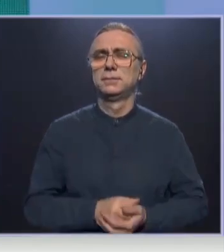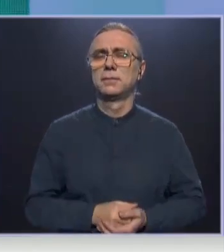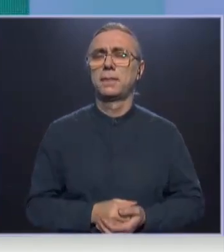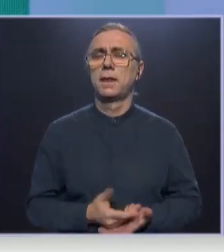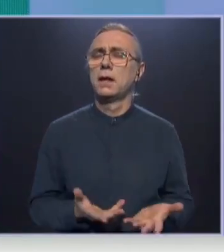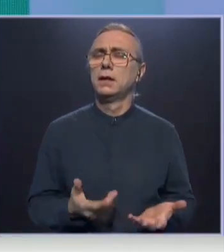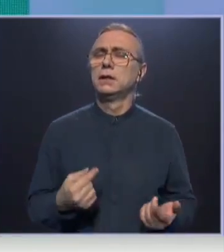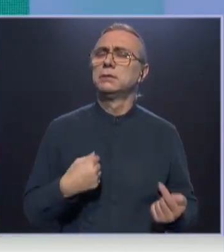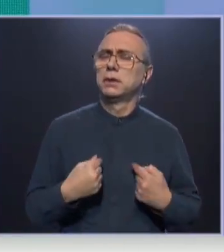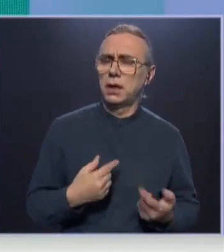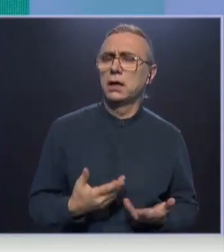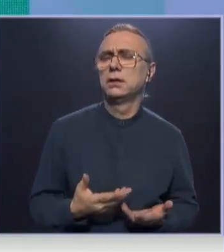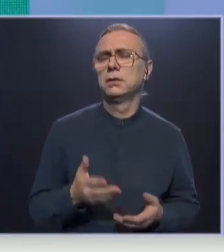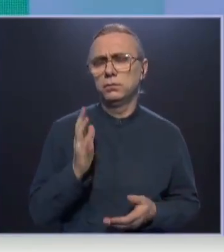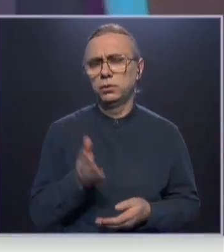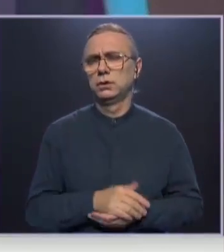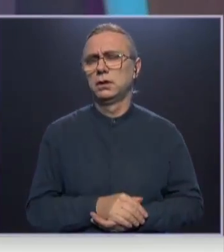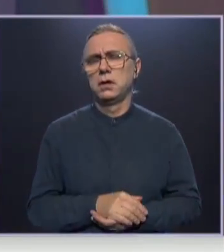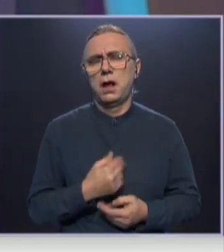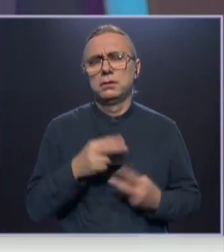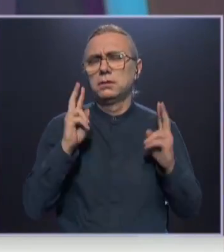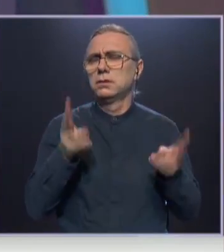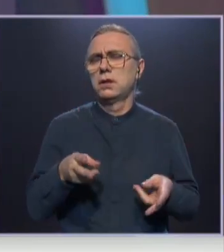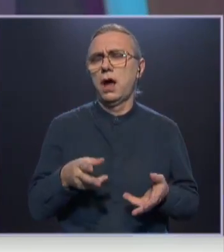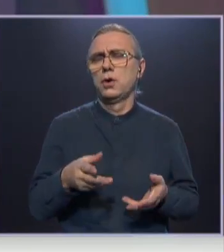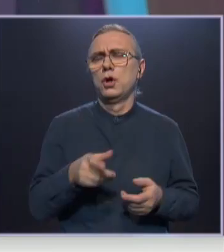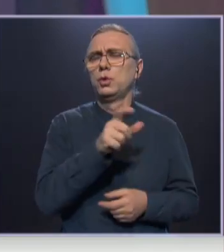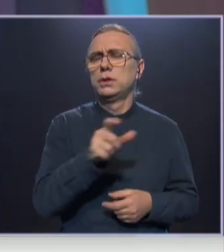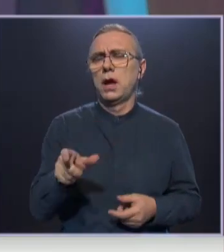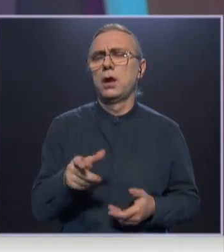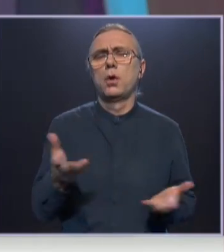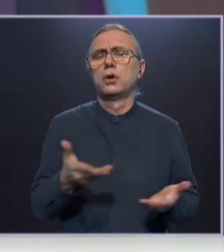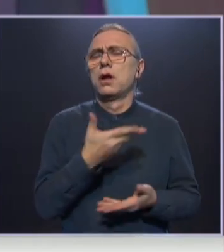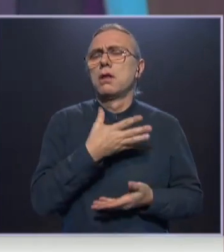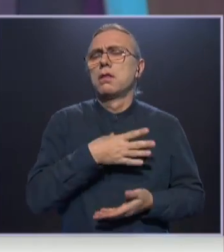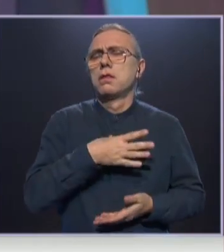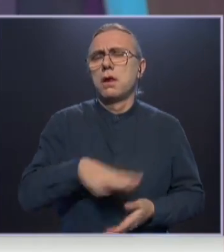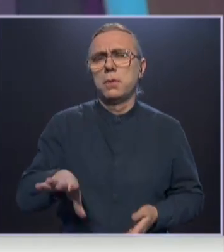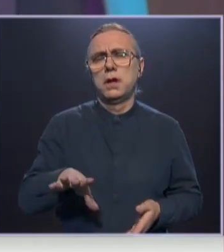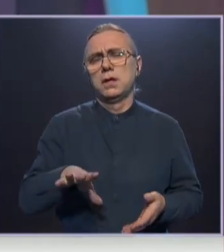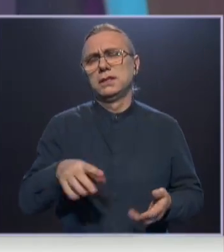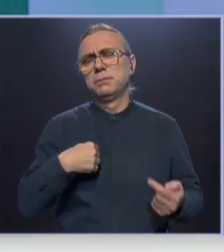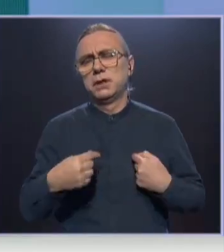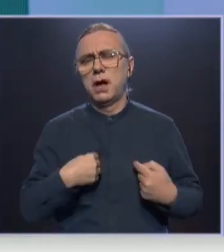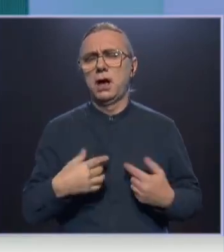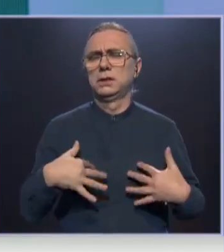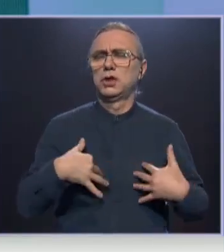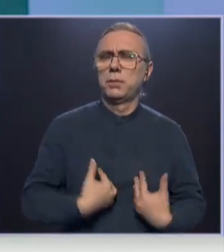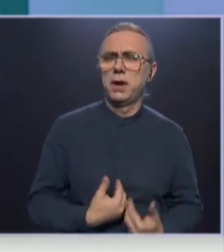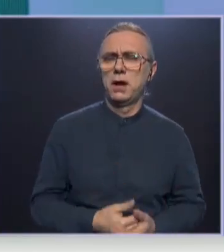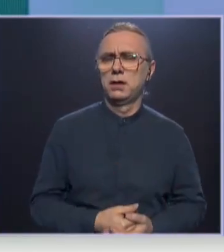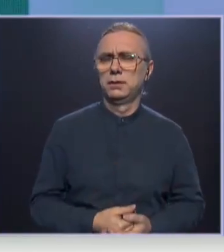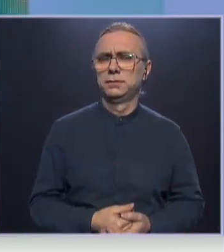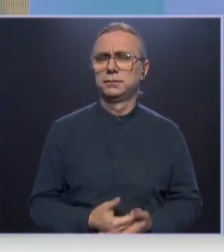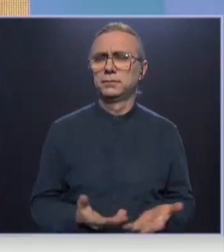знаю таких людей, у которых не было испытаний, горести, потерь, болезней. скорбей. Мне кажется, это такая